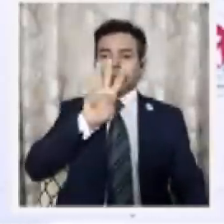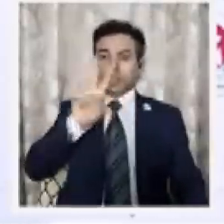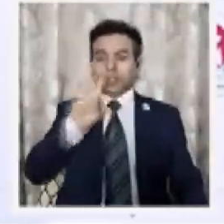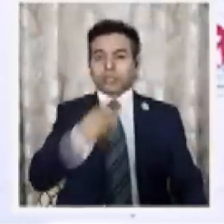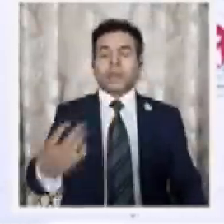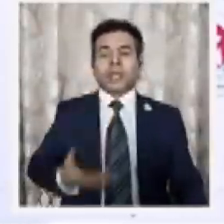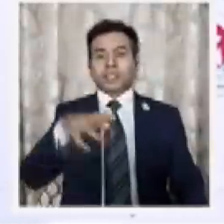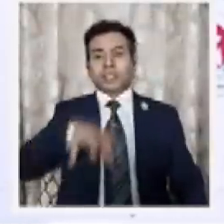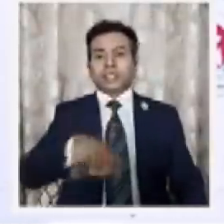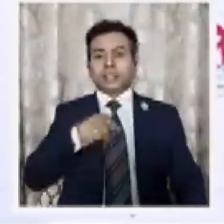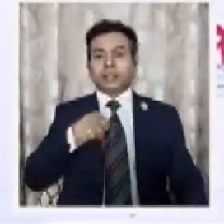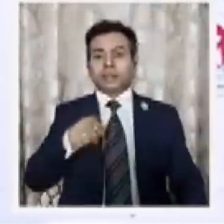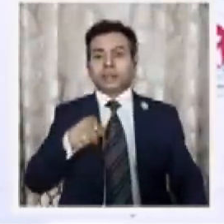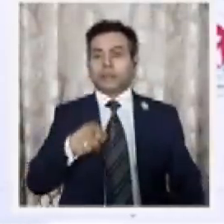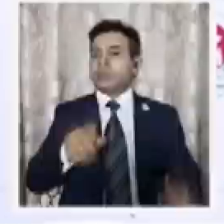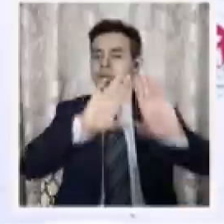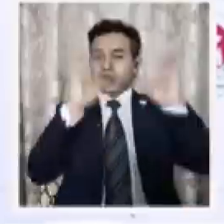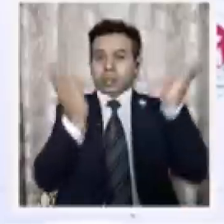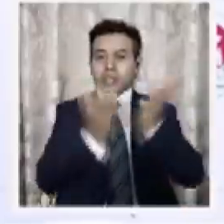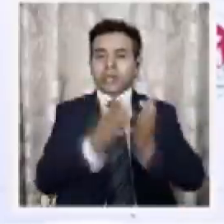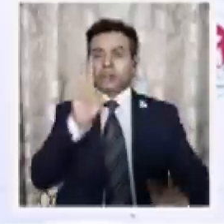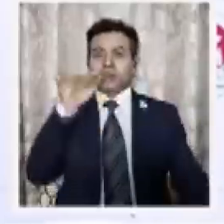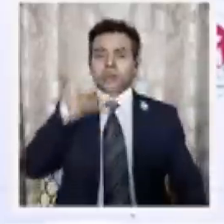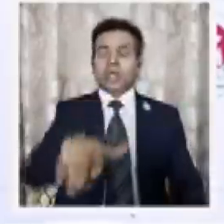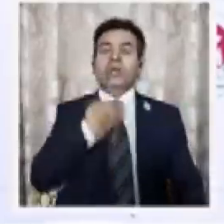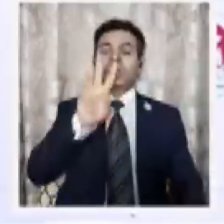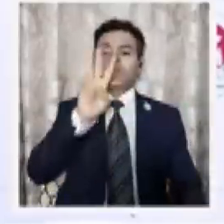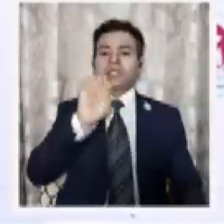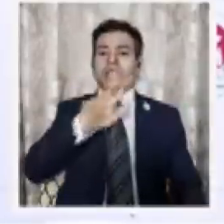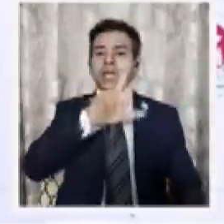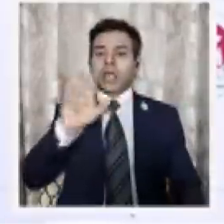24,473 জন। সারা বিশ্বে চব্বিশ ঘন্টা শনাক্ত হয়েছেন